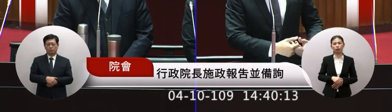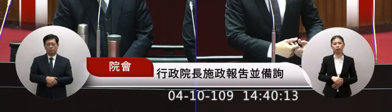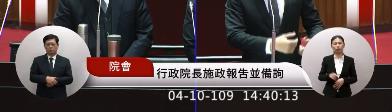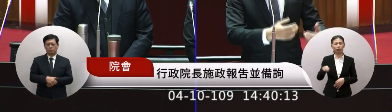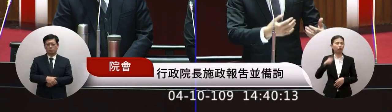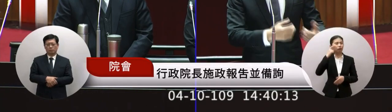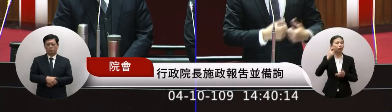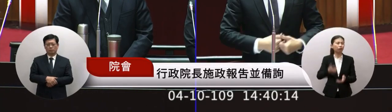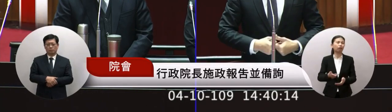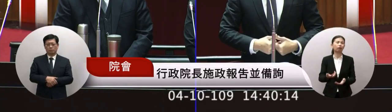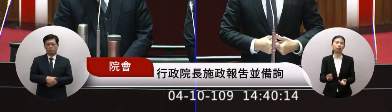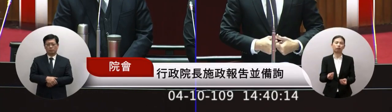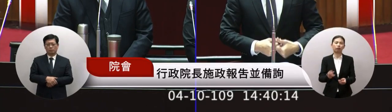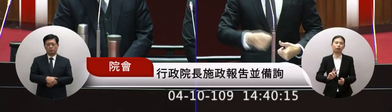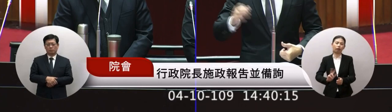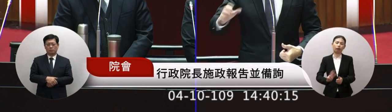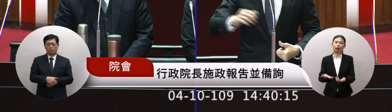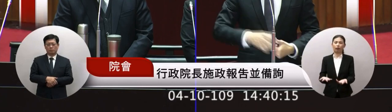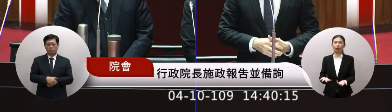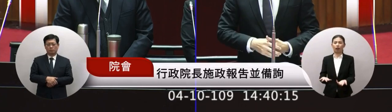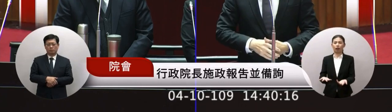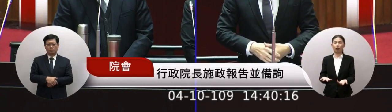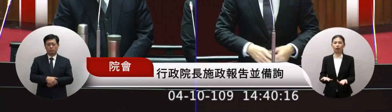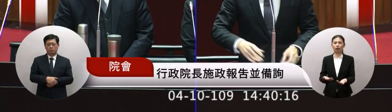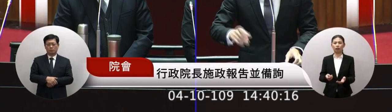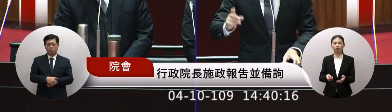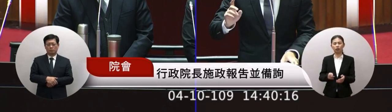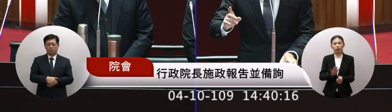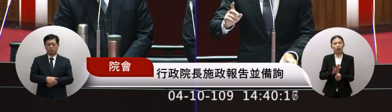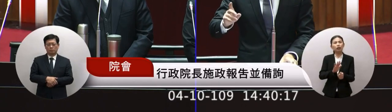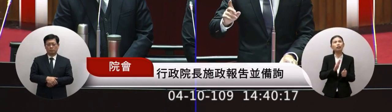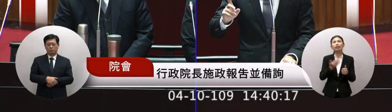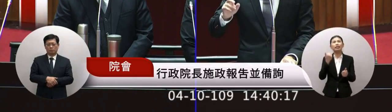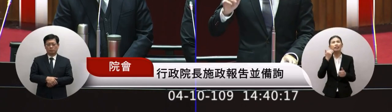关心诶，就搁较无法度讲吼，有法度去找着资源，